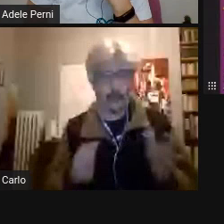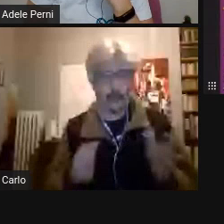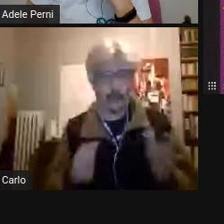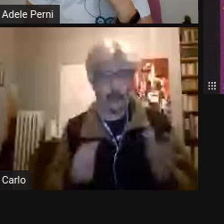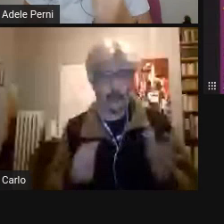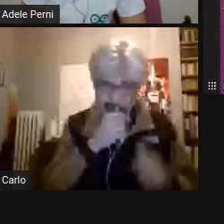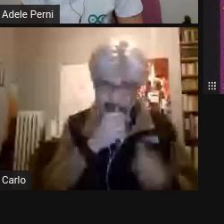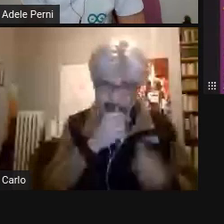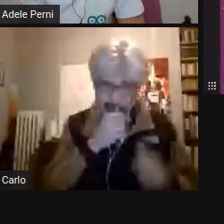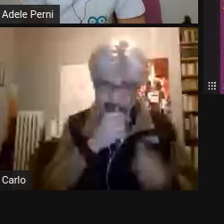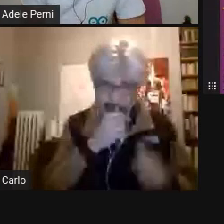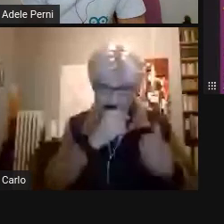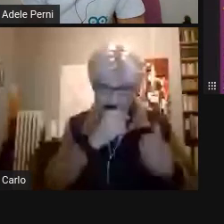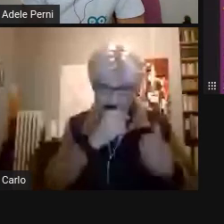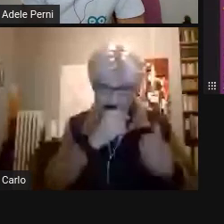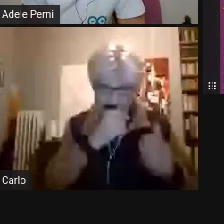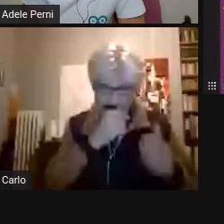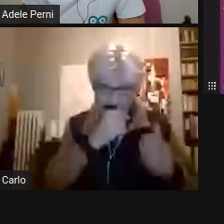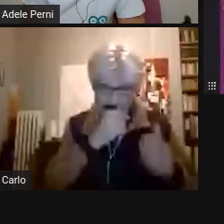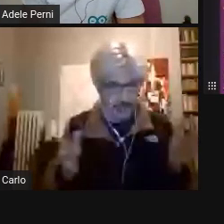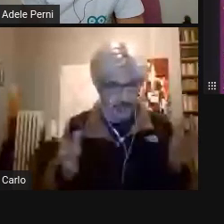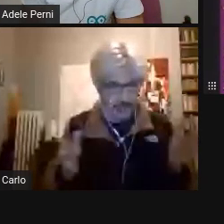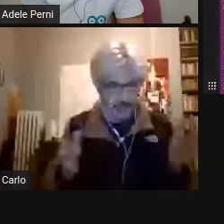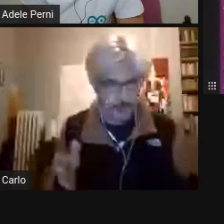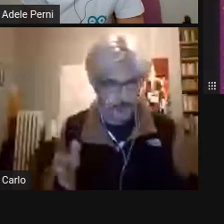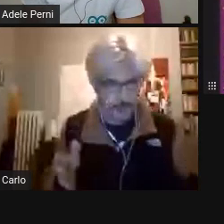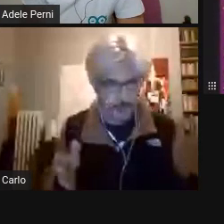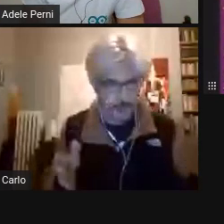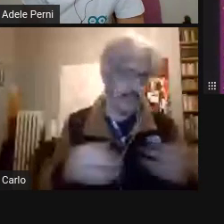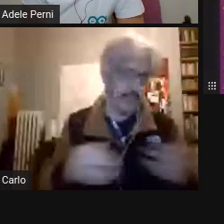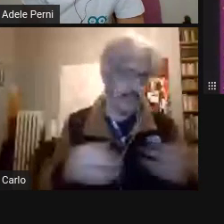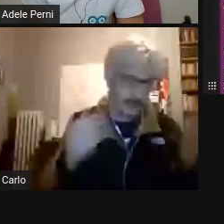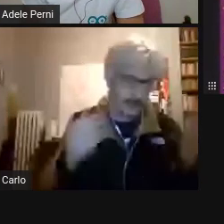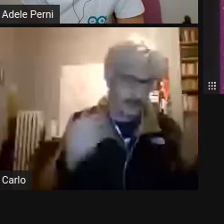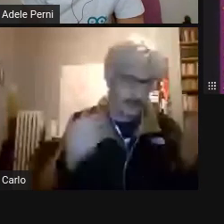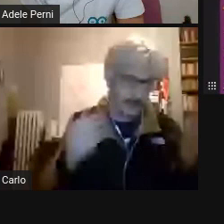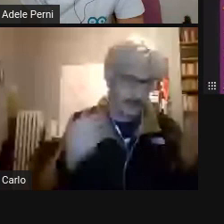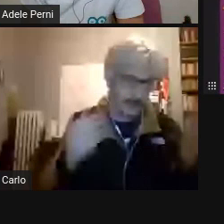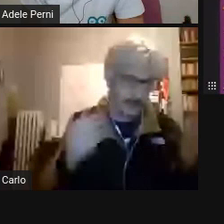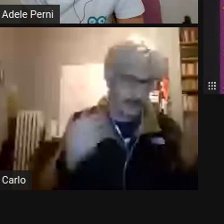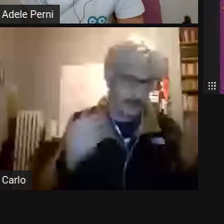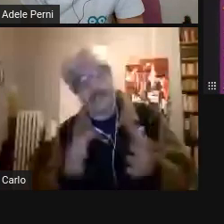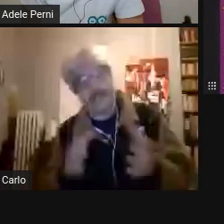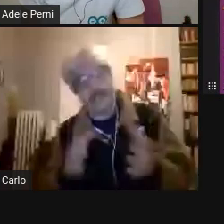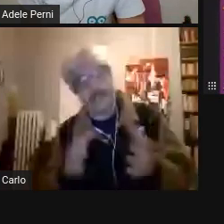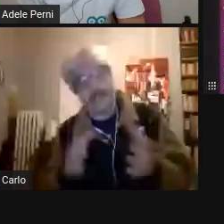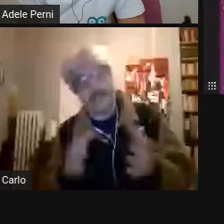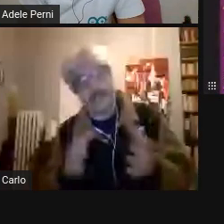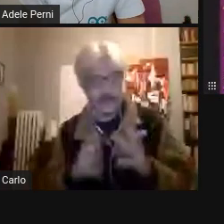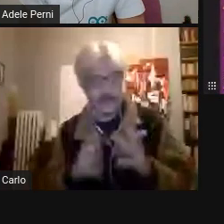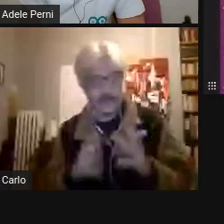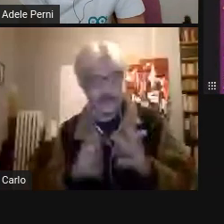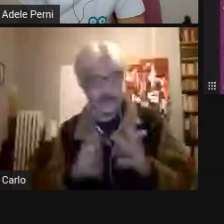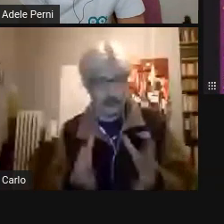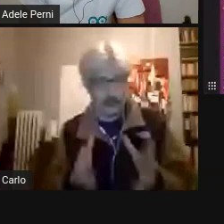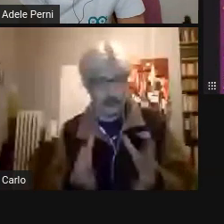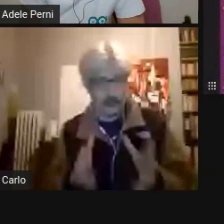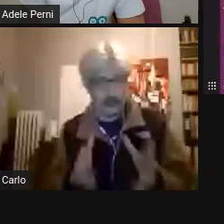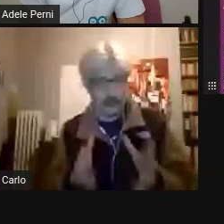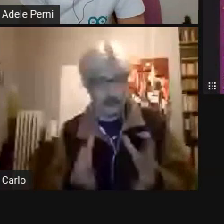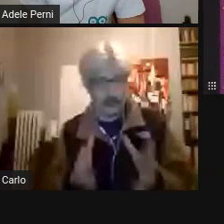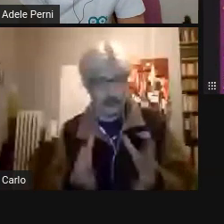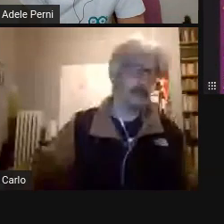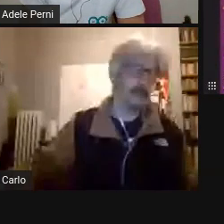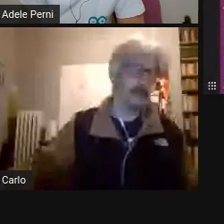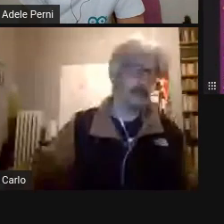a una soluzione che anche in questo caso ne costava meno di 100 ovviamente e tra l'altro aveva un piccolo pregio era